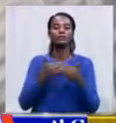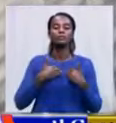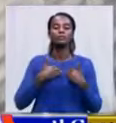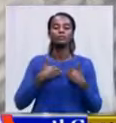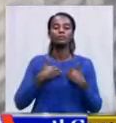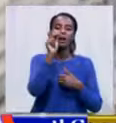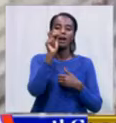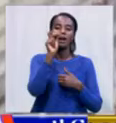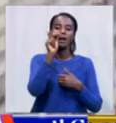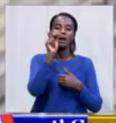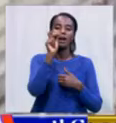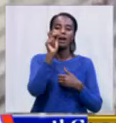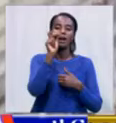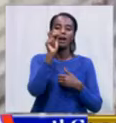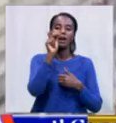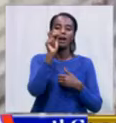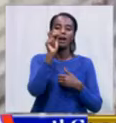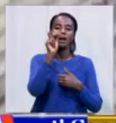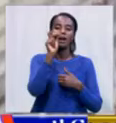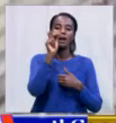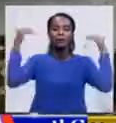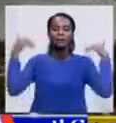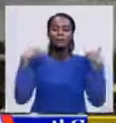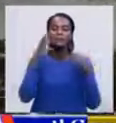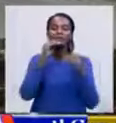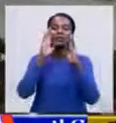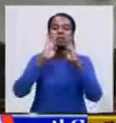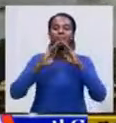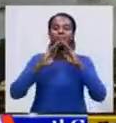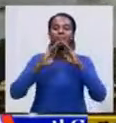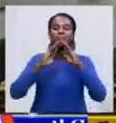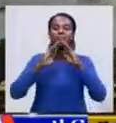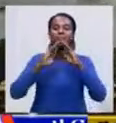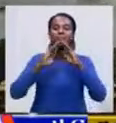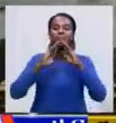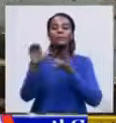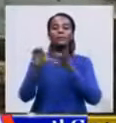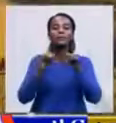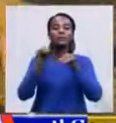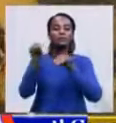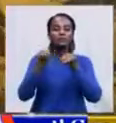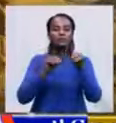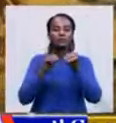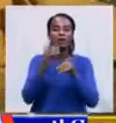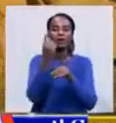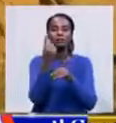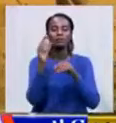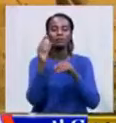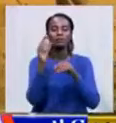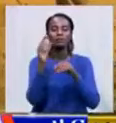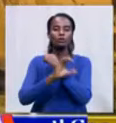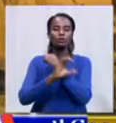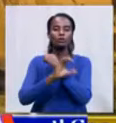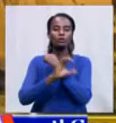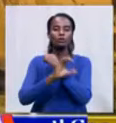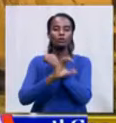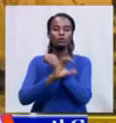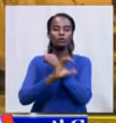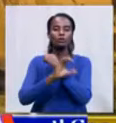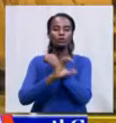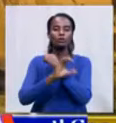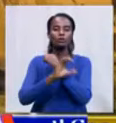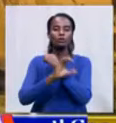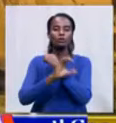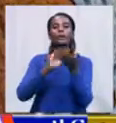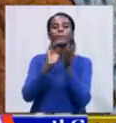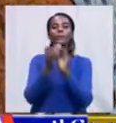የህዳሴን ግድብ ለማስቆም ግብጽ ከሰላማዊ ድርድር ውጪ የምታደርገው እንቅስቃሴ የአንድን ሀገር ሉዓላዊነት መድፈር